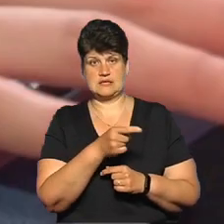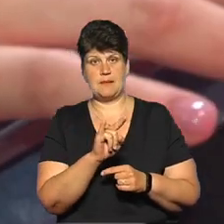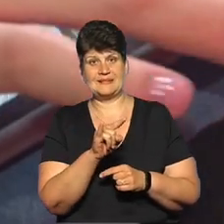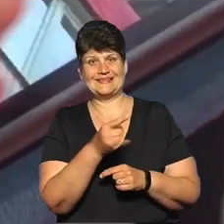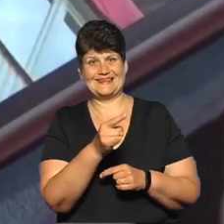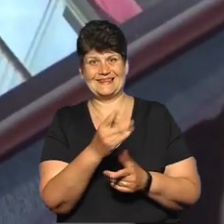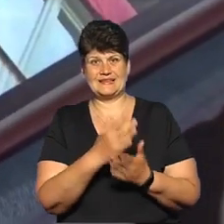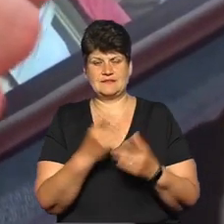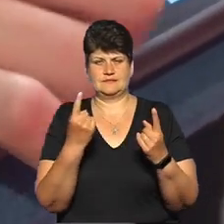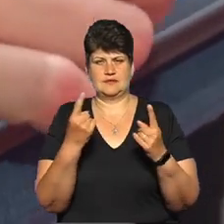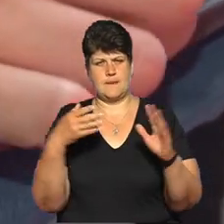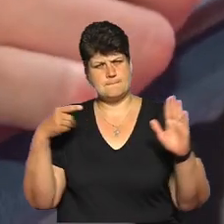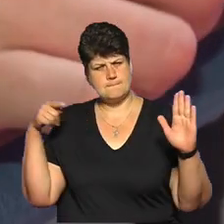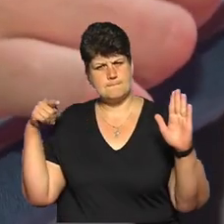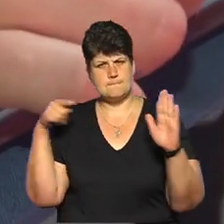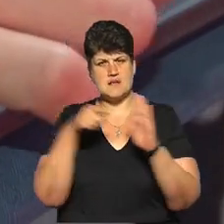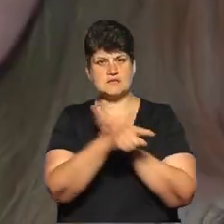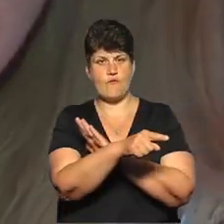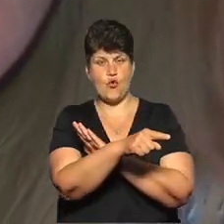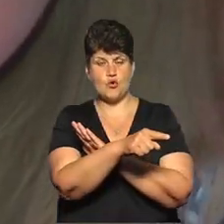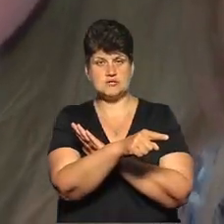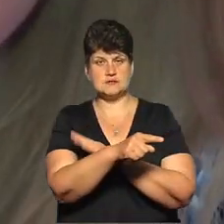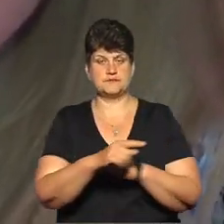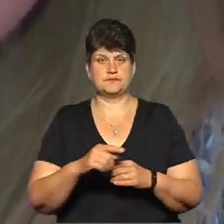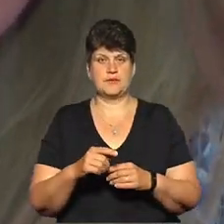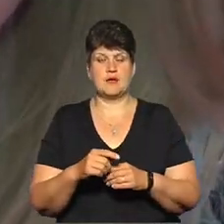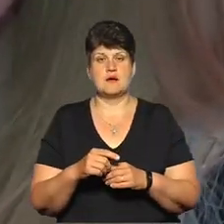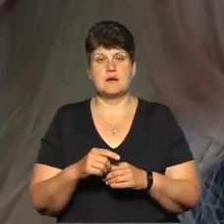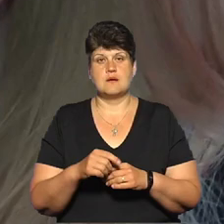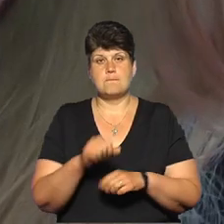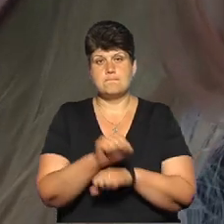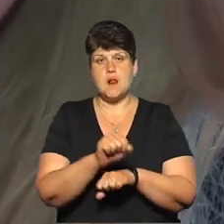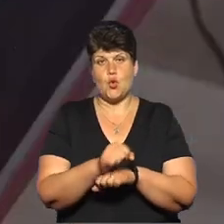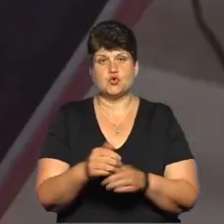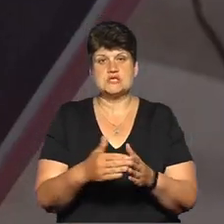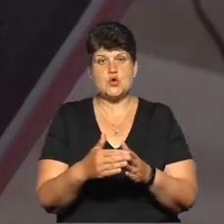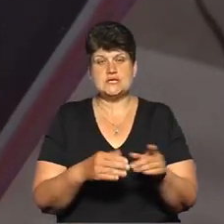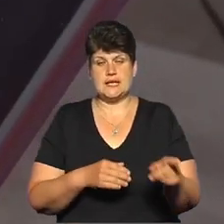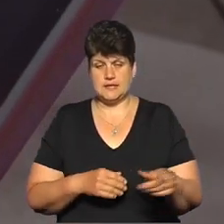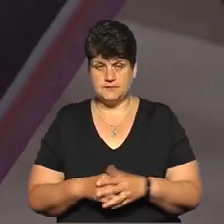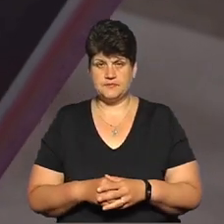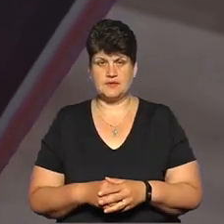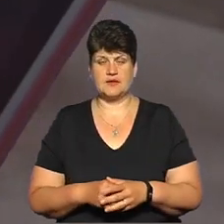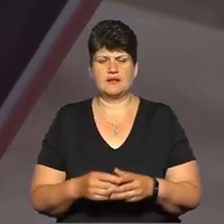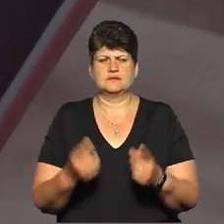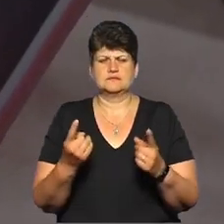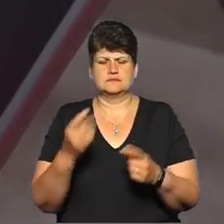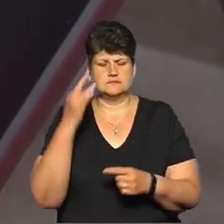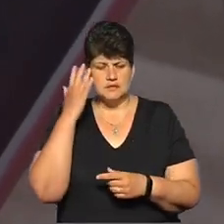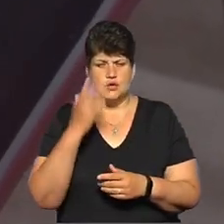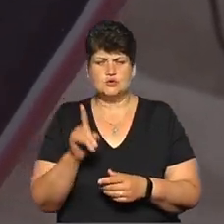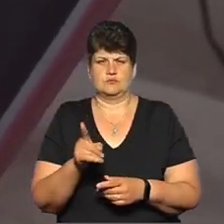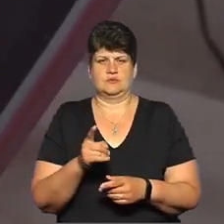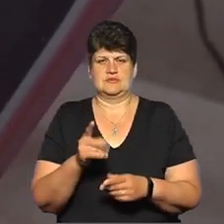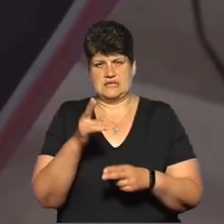пройшла скрізь. Балкон сусідів. Найбільша мрія Галини, щоб закінчилася війна, і вона змогла повернутися